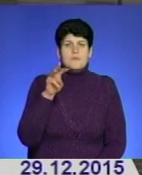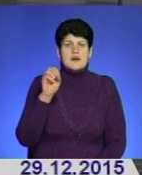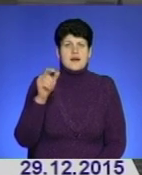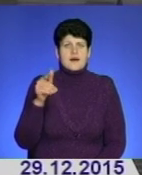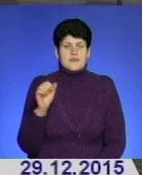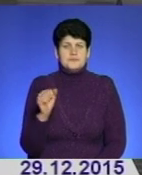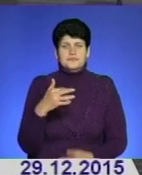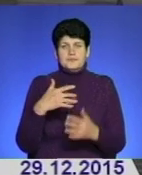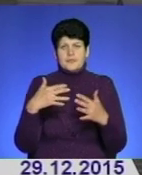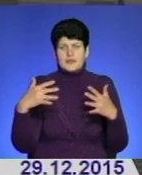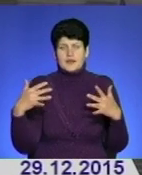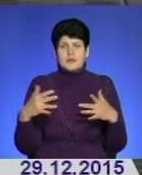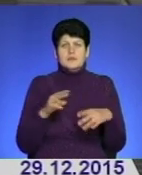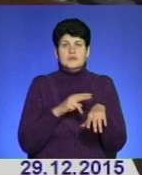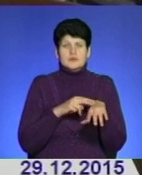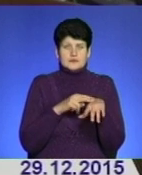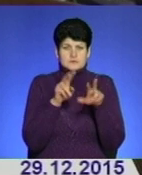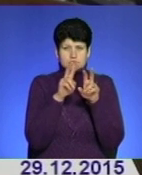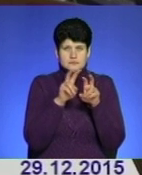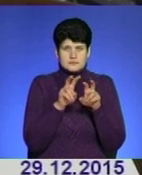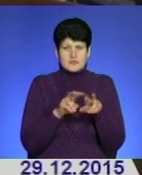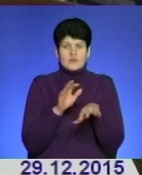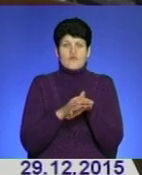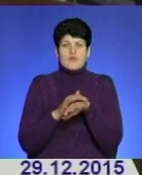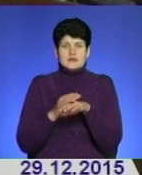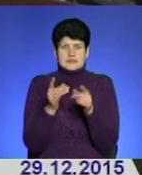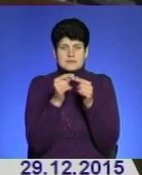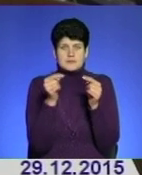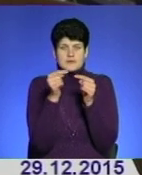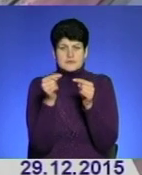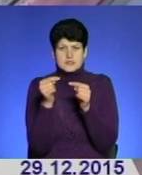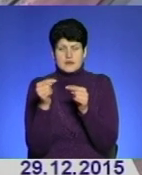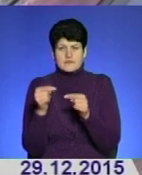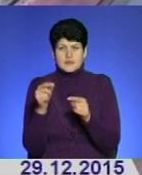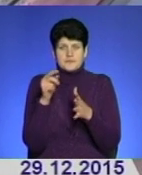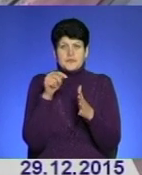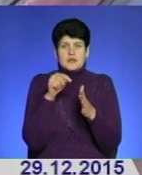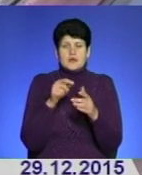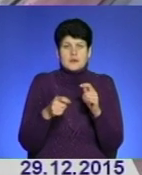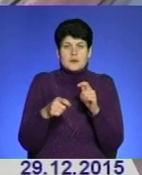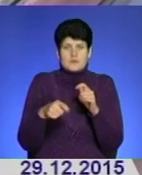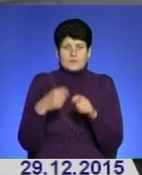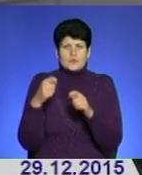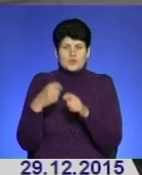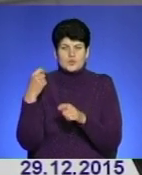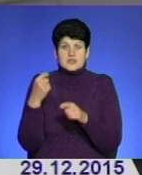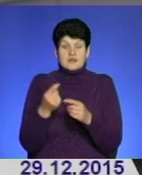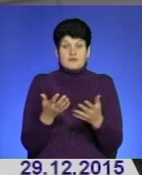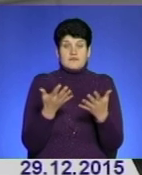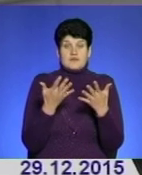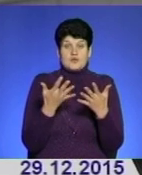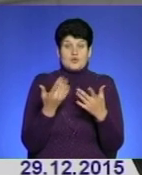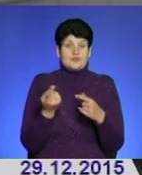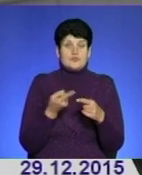подібне. Правоохоронці детально проаналізували усі факти, співставили характер вчинення злочинів і дійшли висновку, що усі крадіжки –